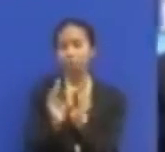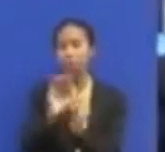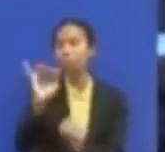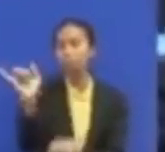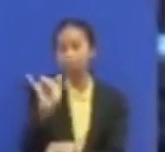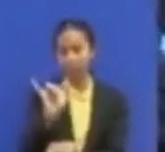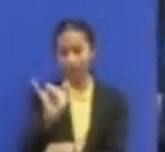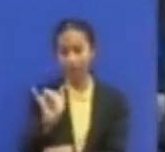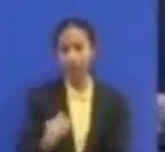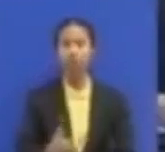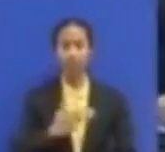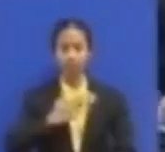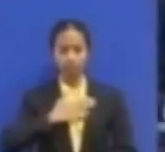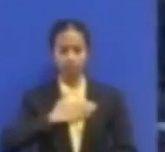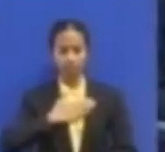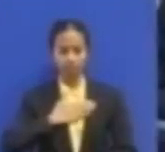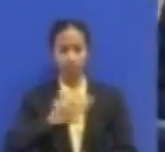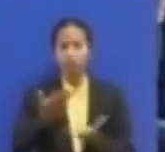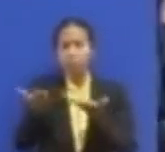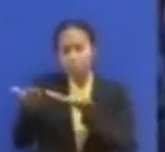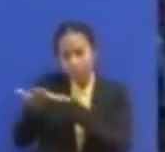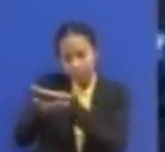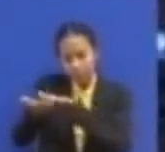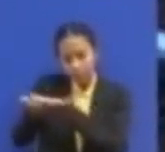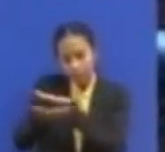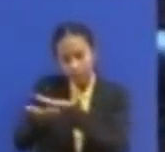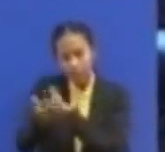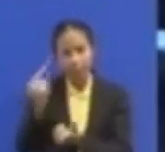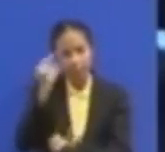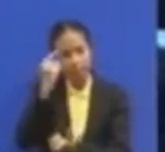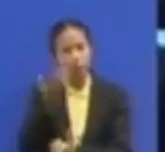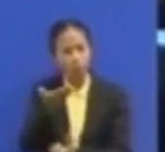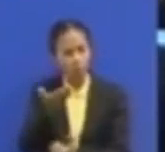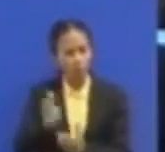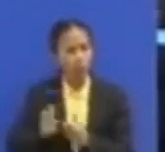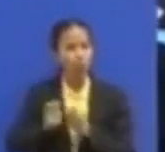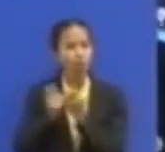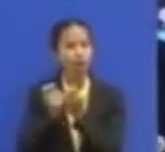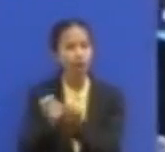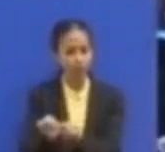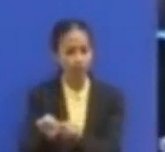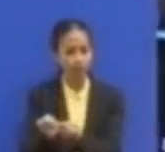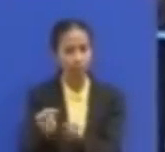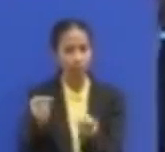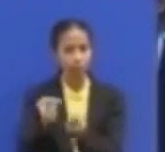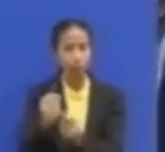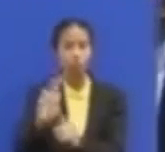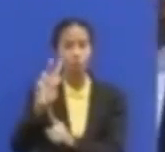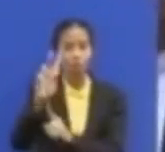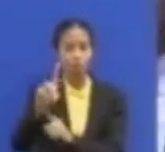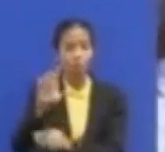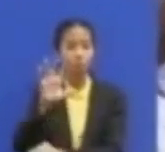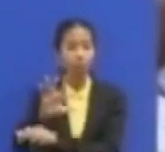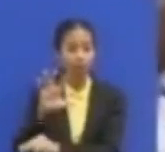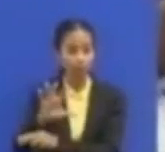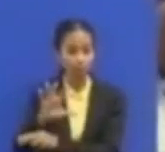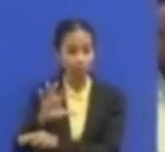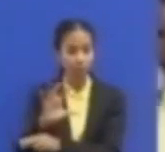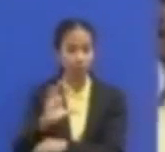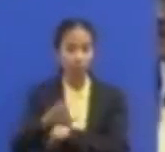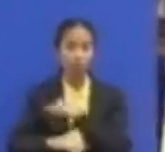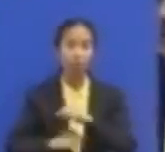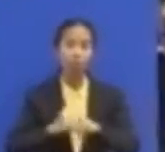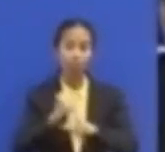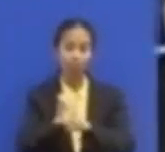จึงขอปรึกษาที่ประชุมเพื่อขออนุมัติที่ประชุมขอนำข้อบังคับการประชุมพ.ศ. 2